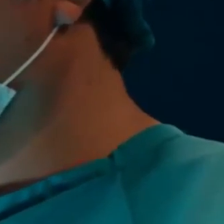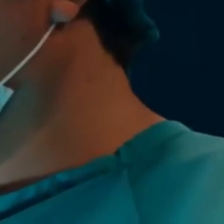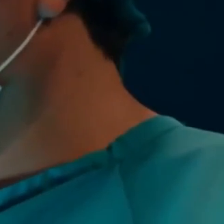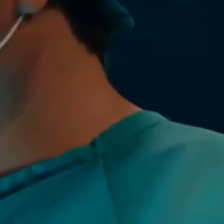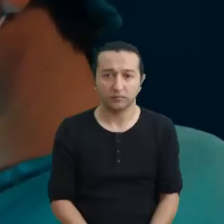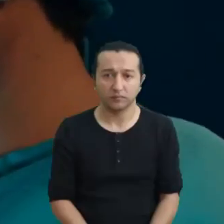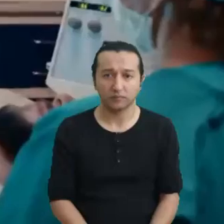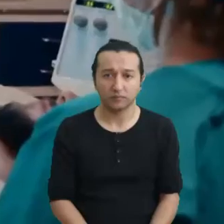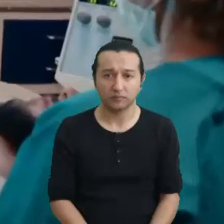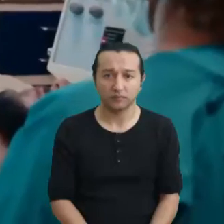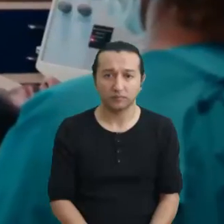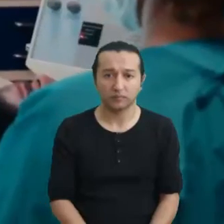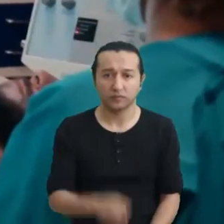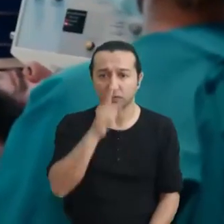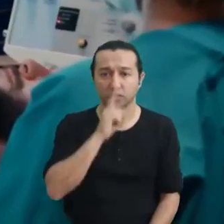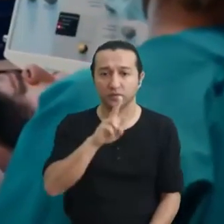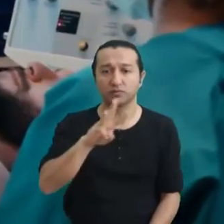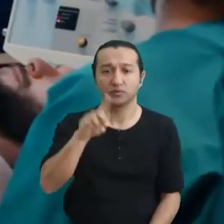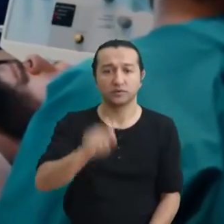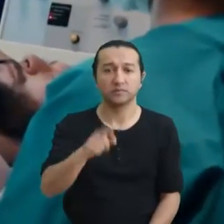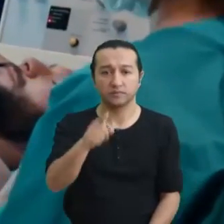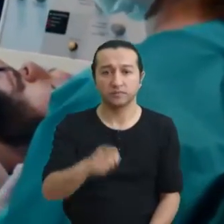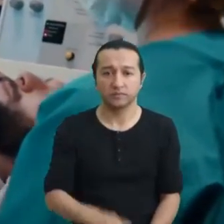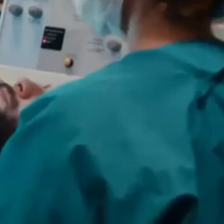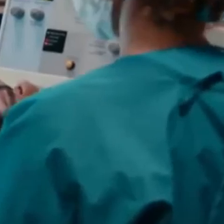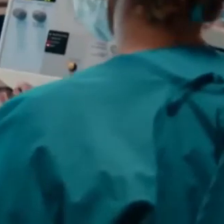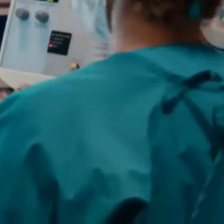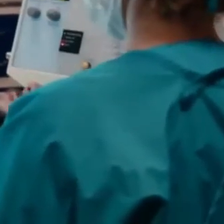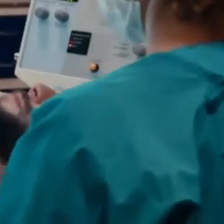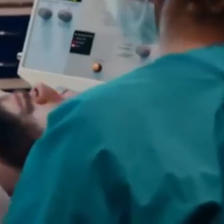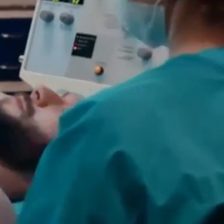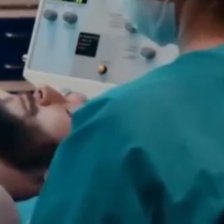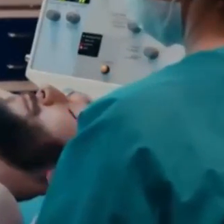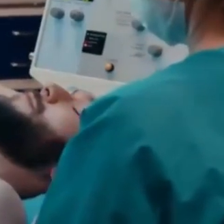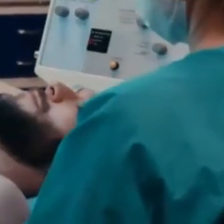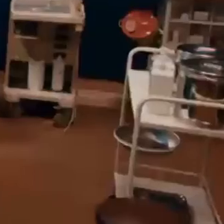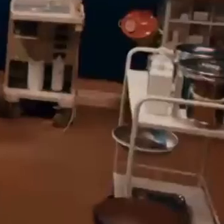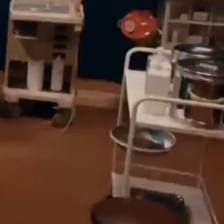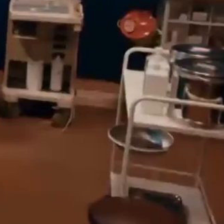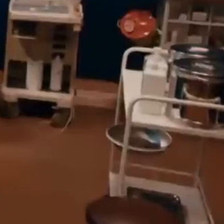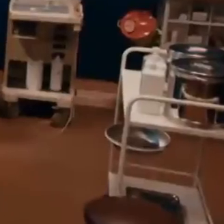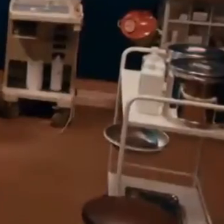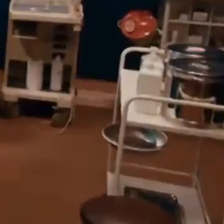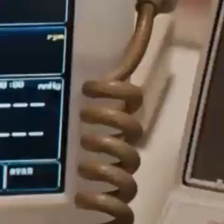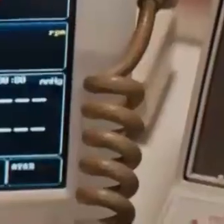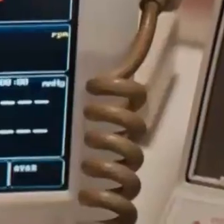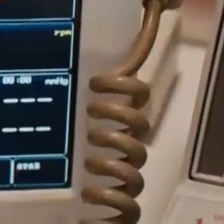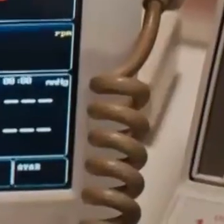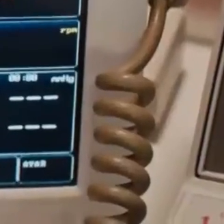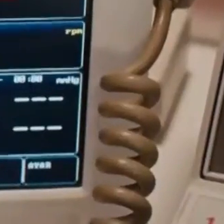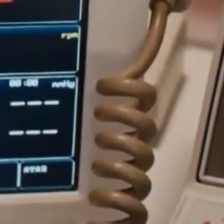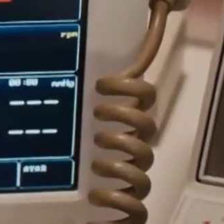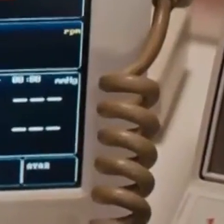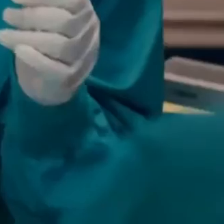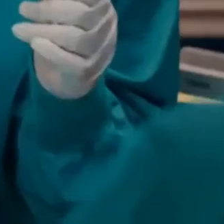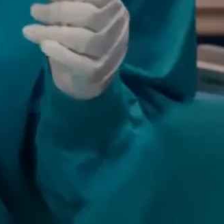için dikdörtgen metal kaşıkları düzlenmiş aldı. Birisi metal kaşıkların düz metal yüzeyine jel sürdü. Plastik kollardan tutan doktor